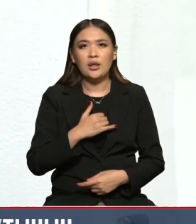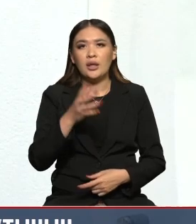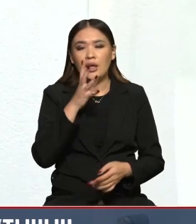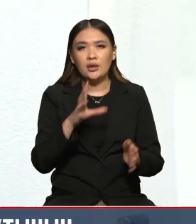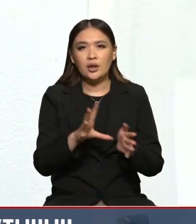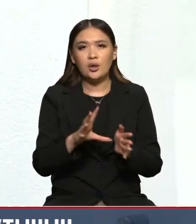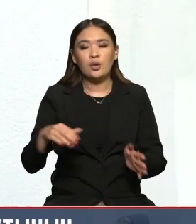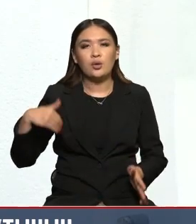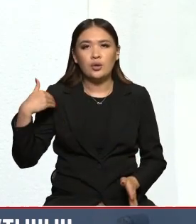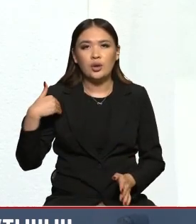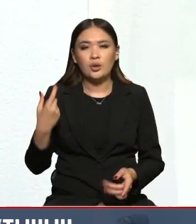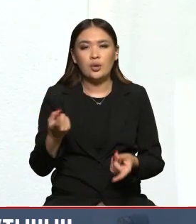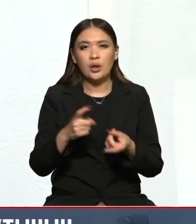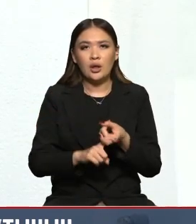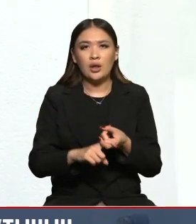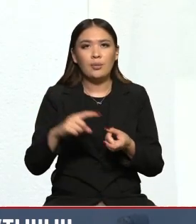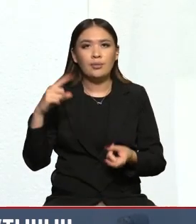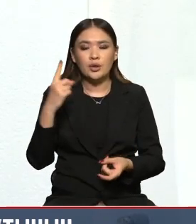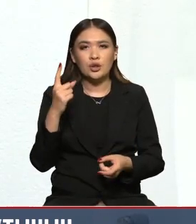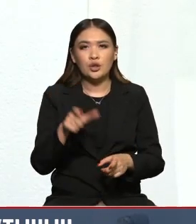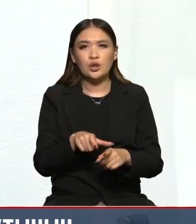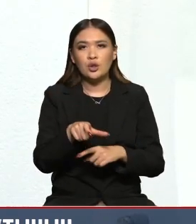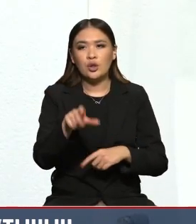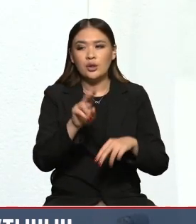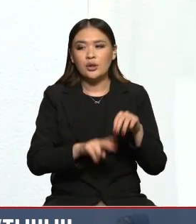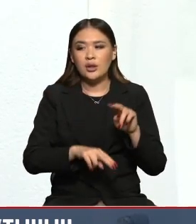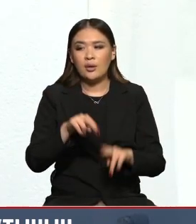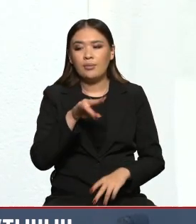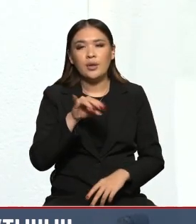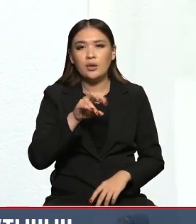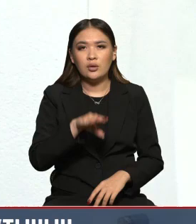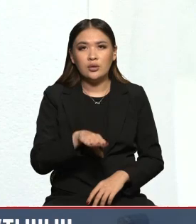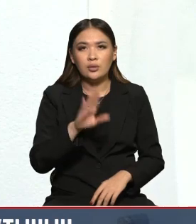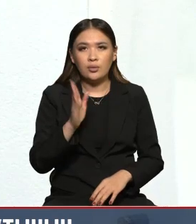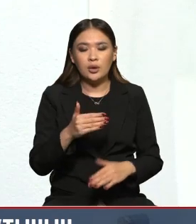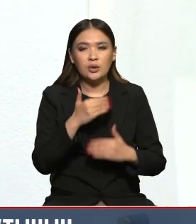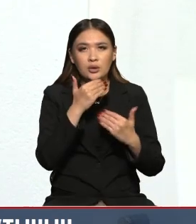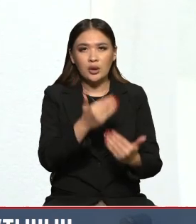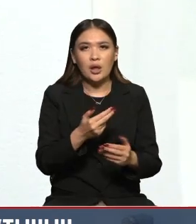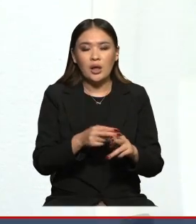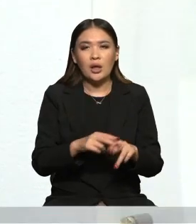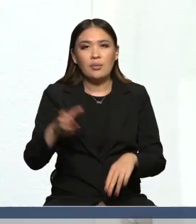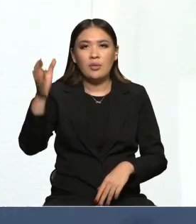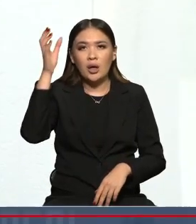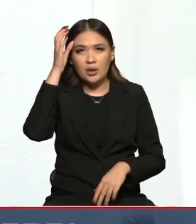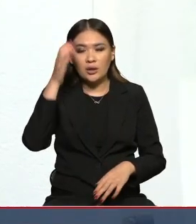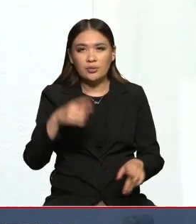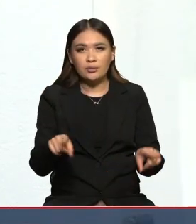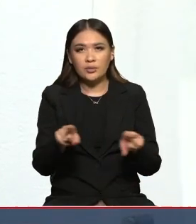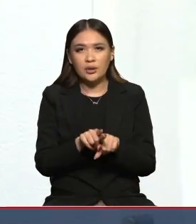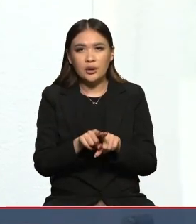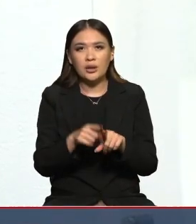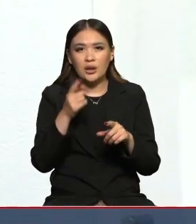технологияны қолдану арқылы бірінші жол телімдері салынады. Бұл пилоттық жобалар болады. Ол пилоттық жобаларға біздің ғалымдар